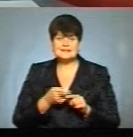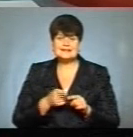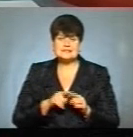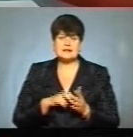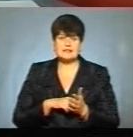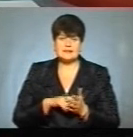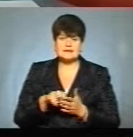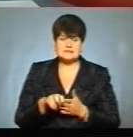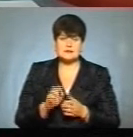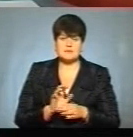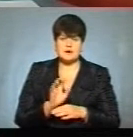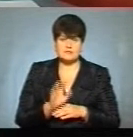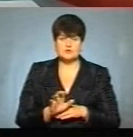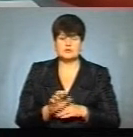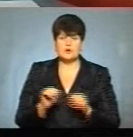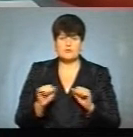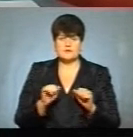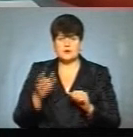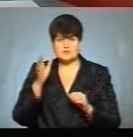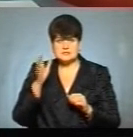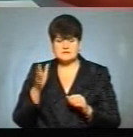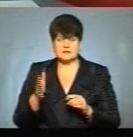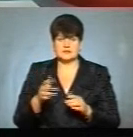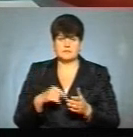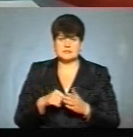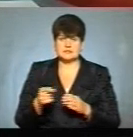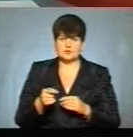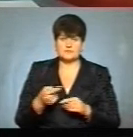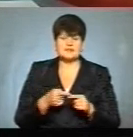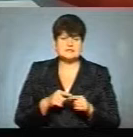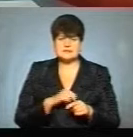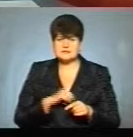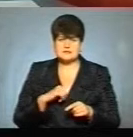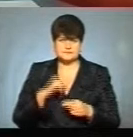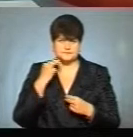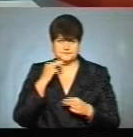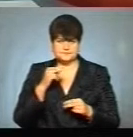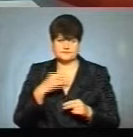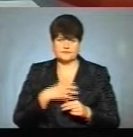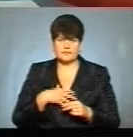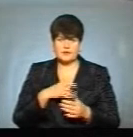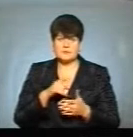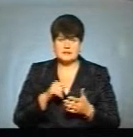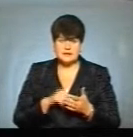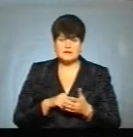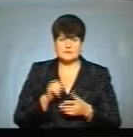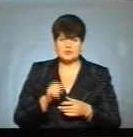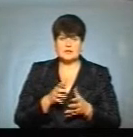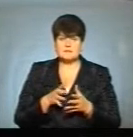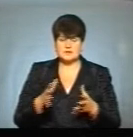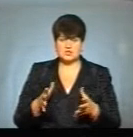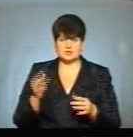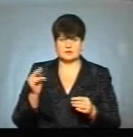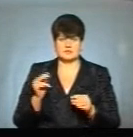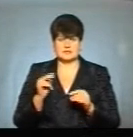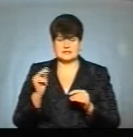направило на управління освіти і науки міста Тернополя, адже це найбільш актуальне питання, бо тут найбільше дошкільних садків і